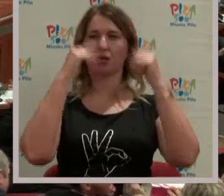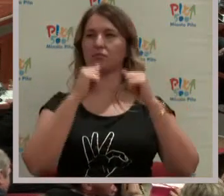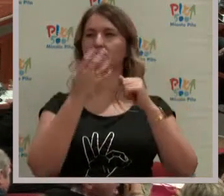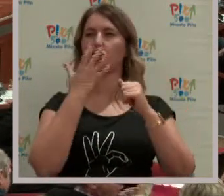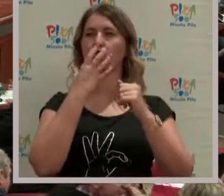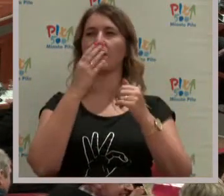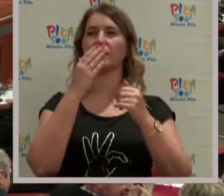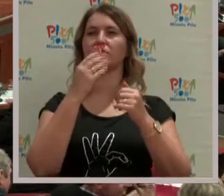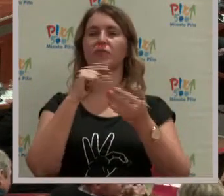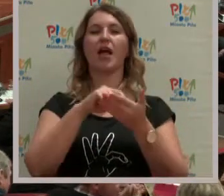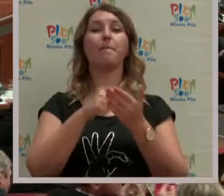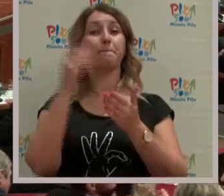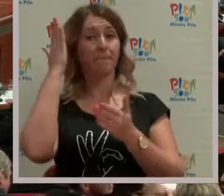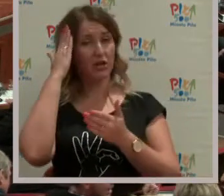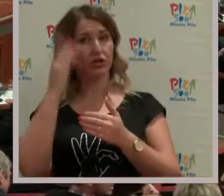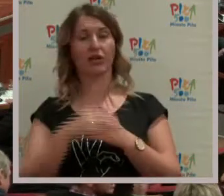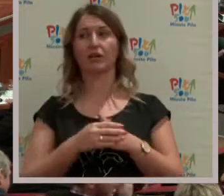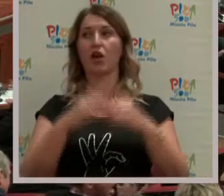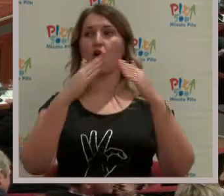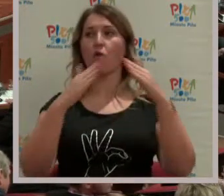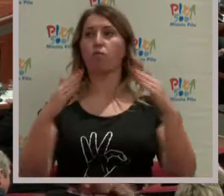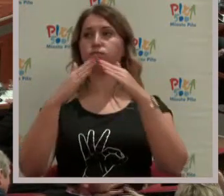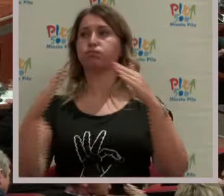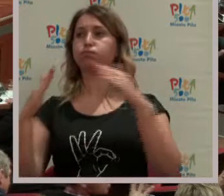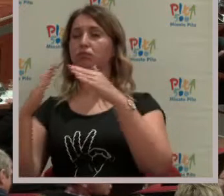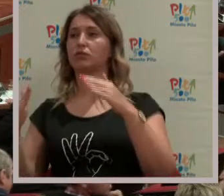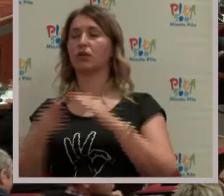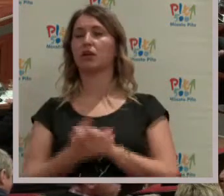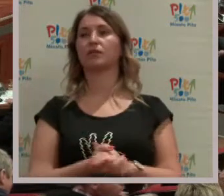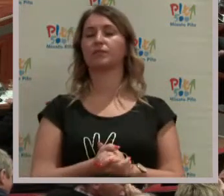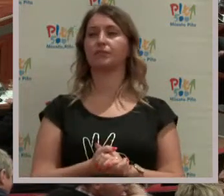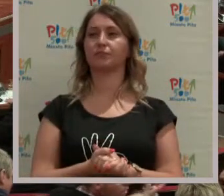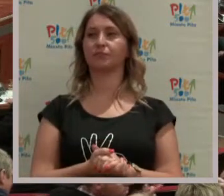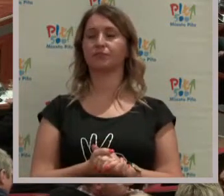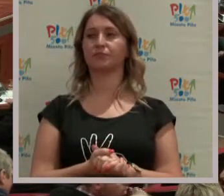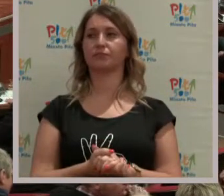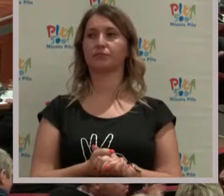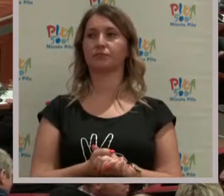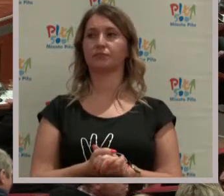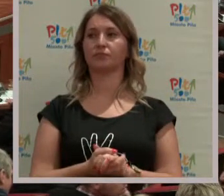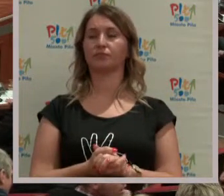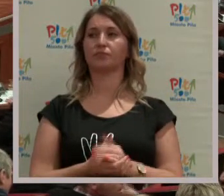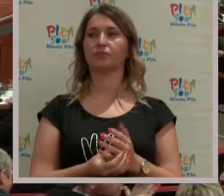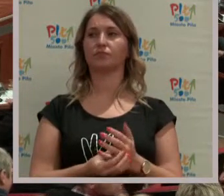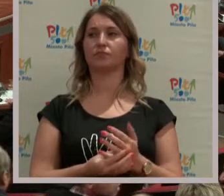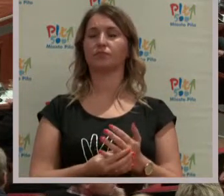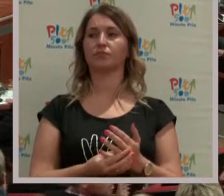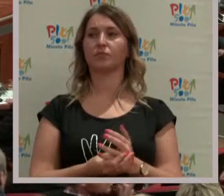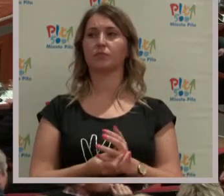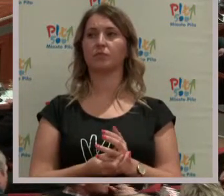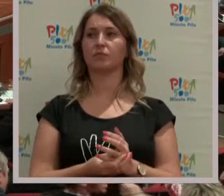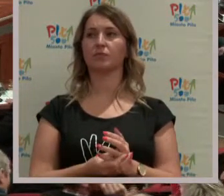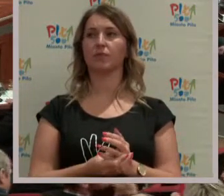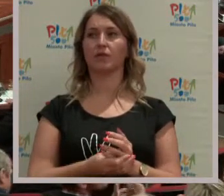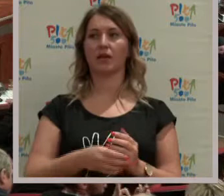dla mieszkań które w ramach budynków w których już pozostałe mieszkania zostały objęte ciepłem systemowym